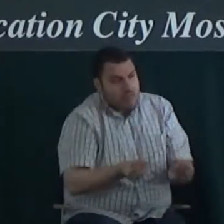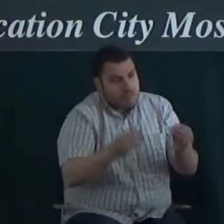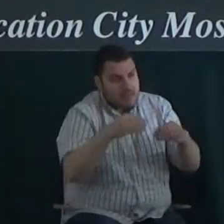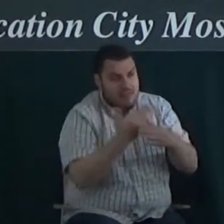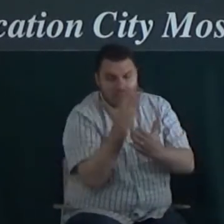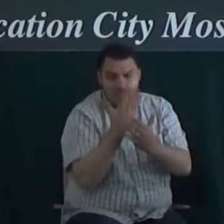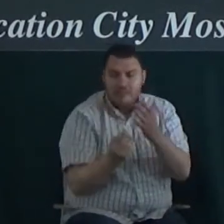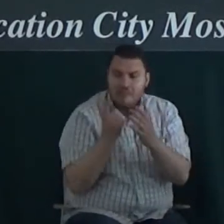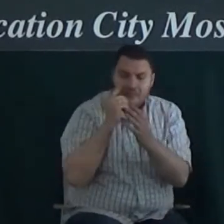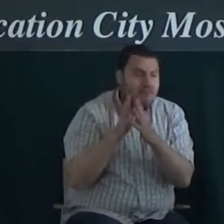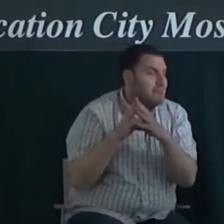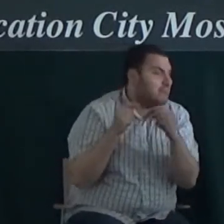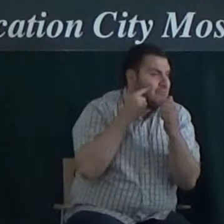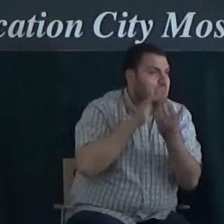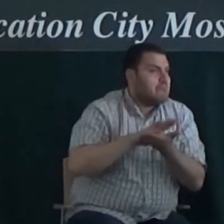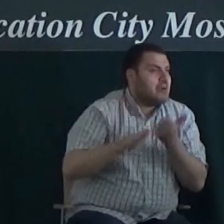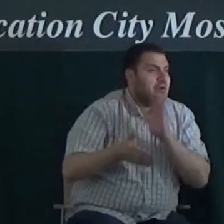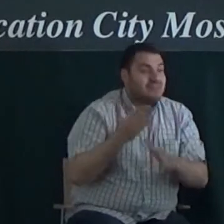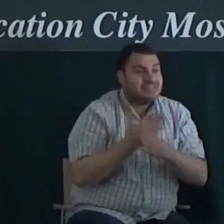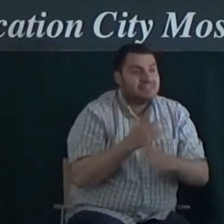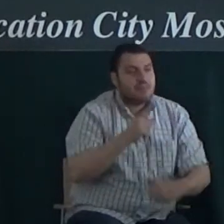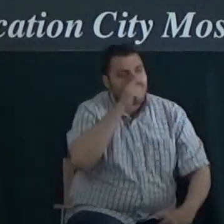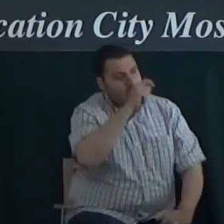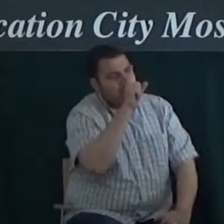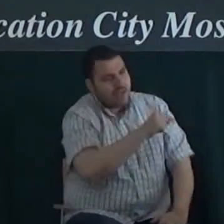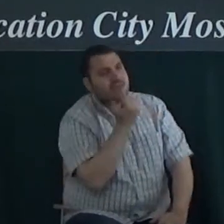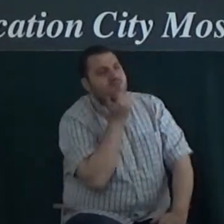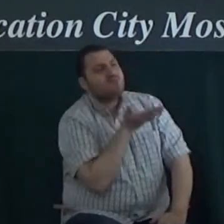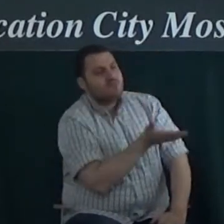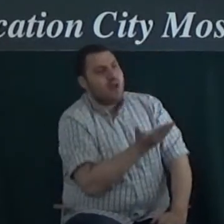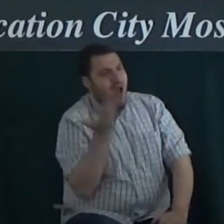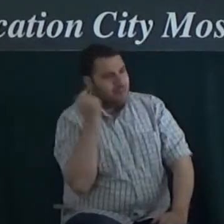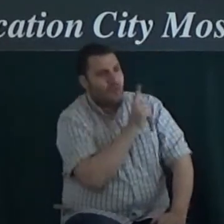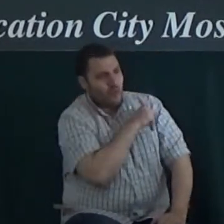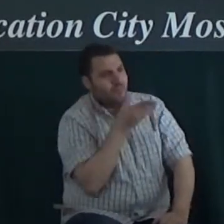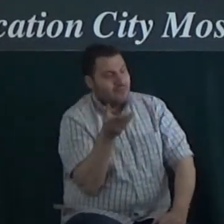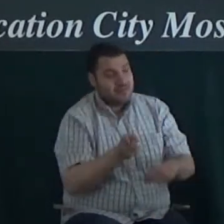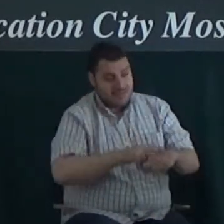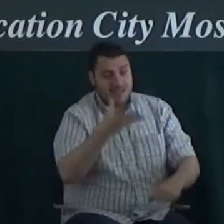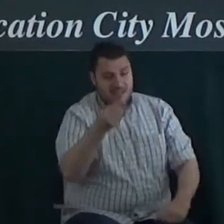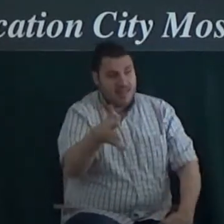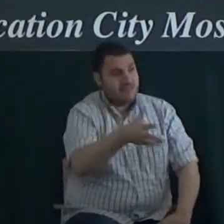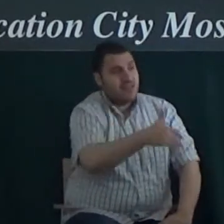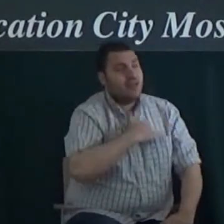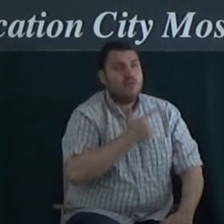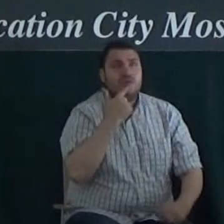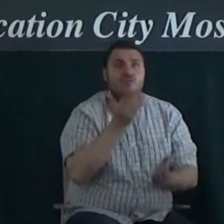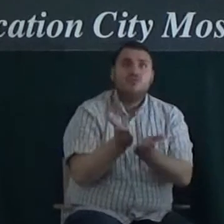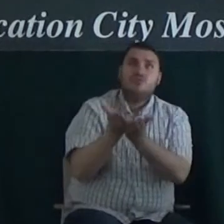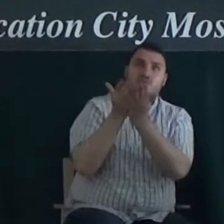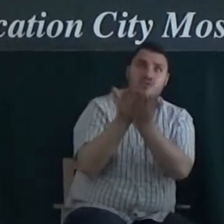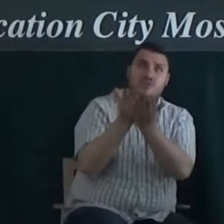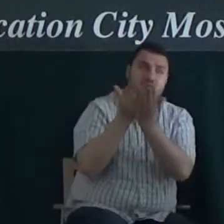وبين ولدها لسنوات بسبب الظلم، وكم من أطفالٍ ارتفعت أيديهم تدعو على من